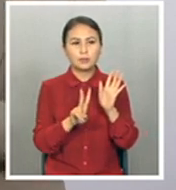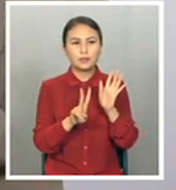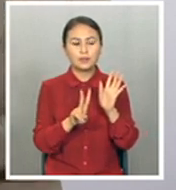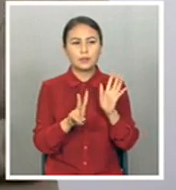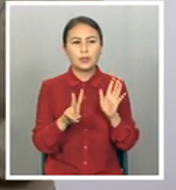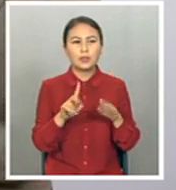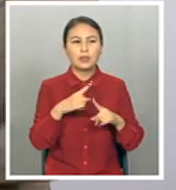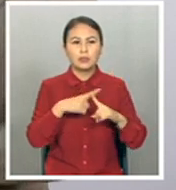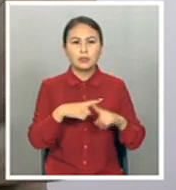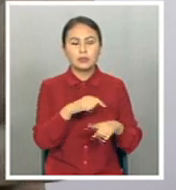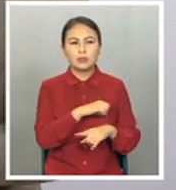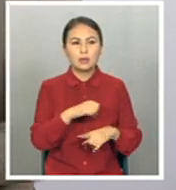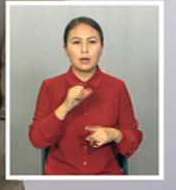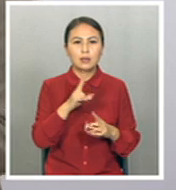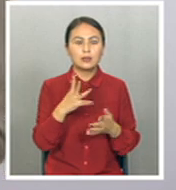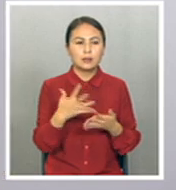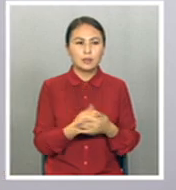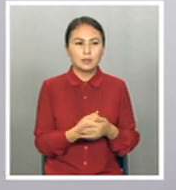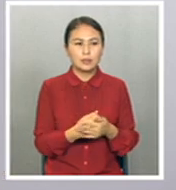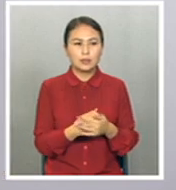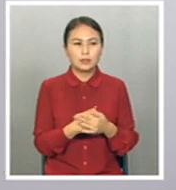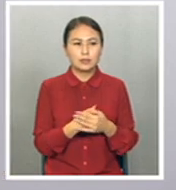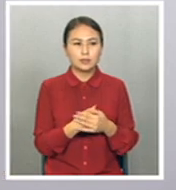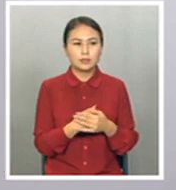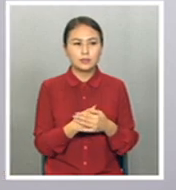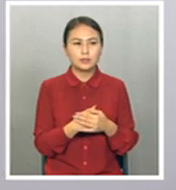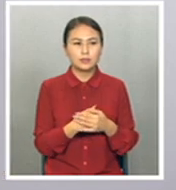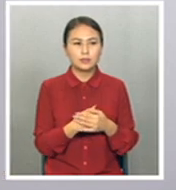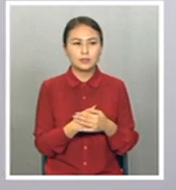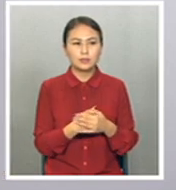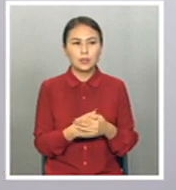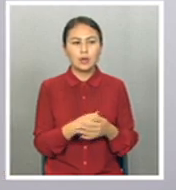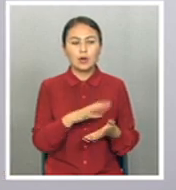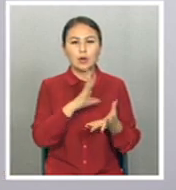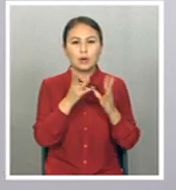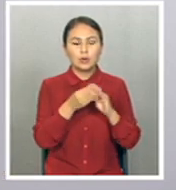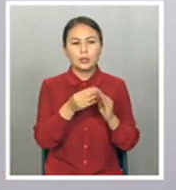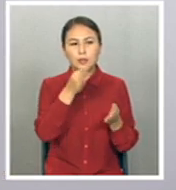табамыз? Ол үшін өрнектің